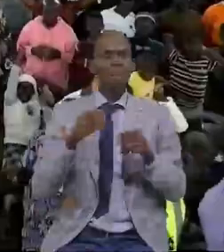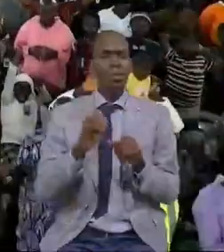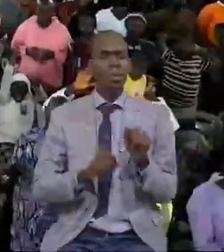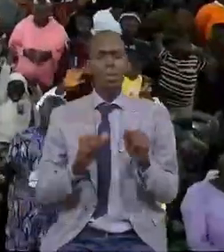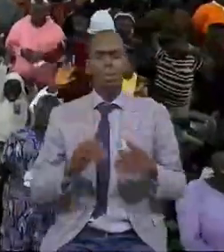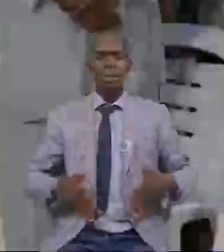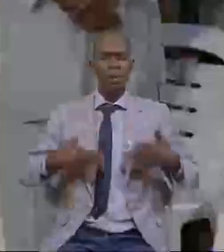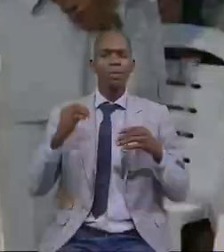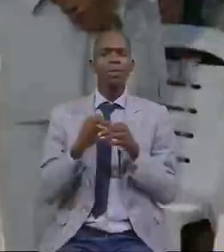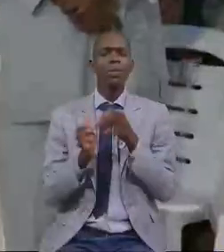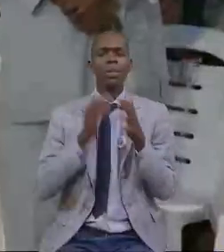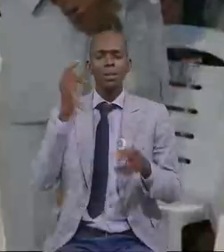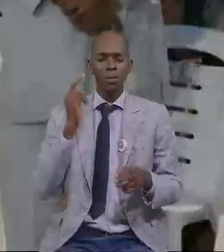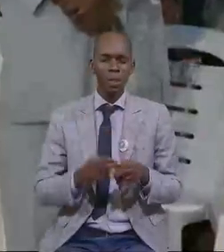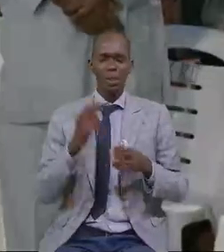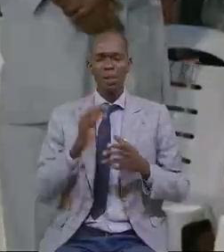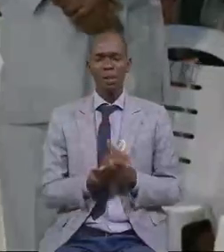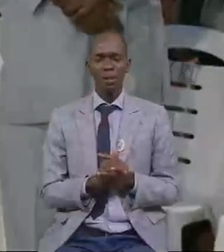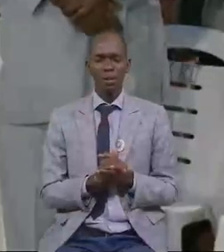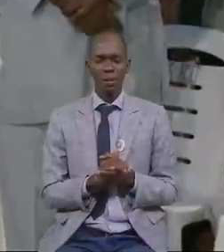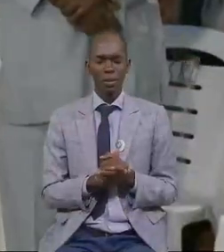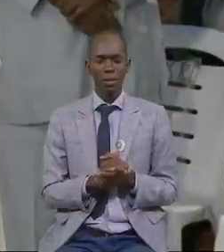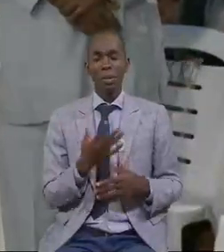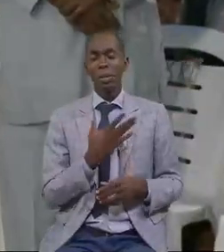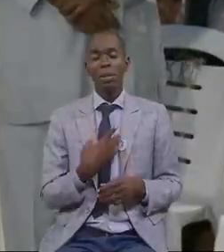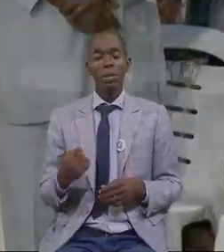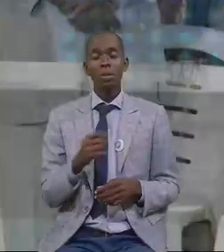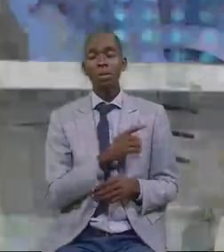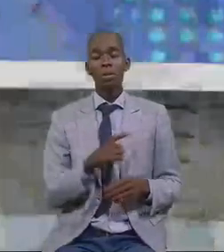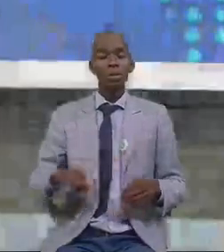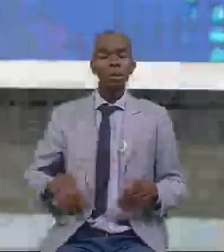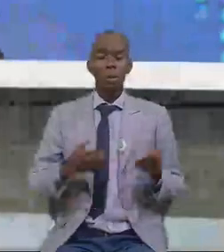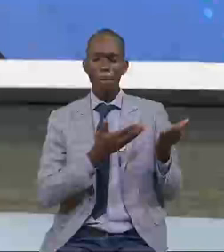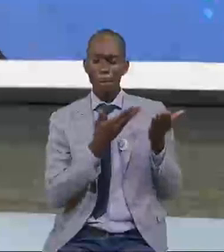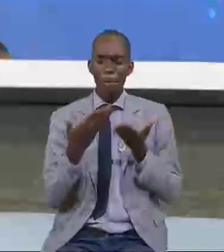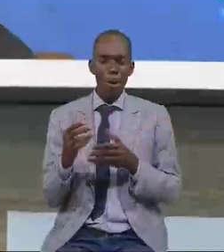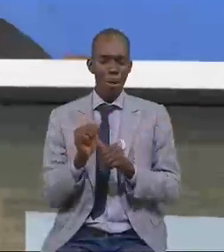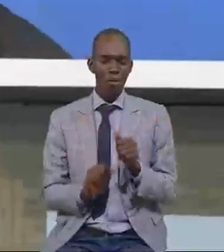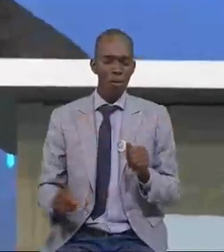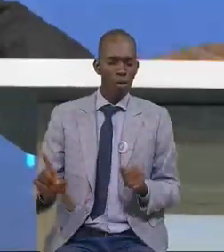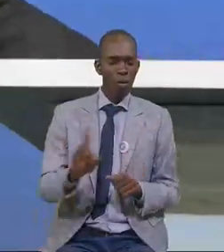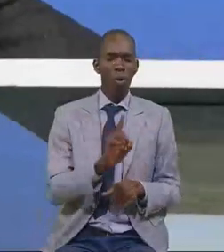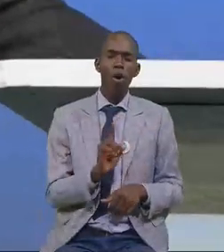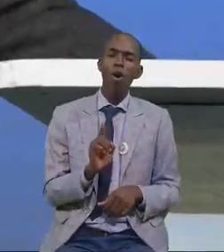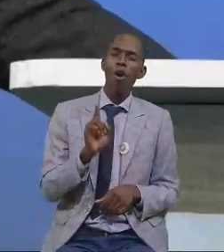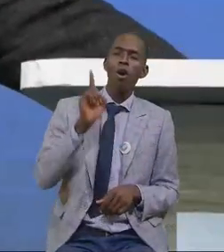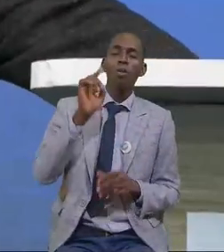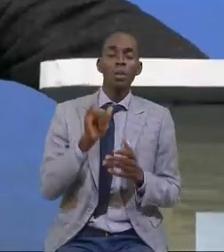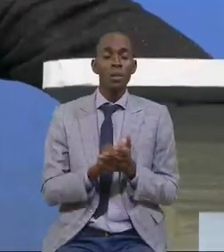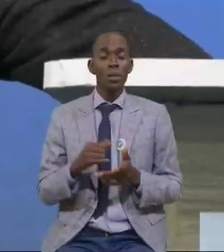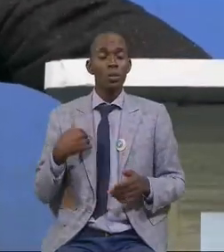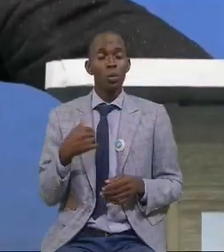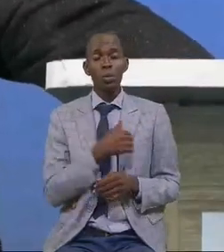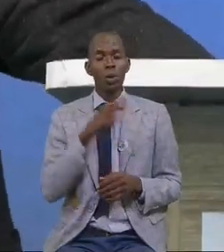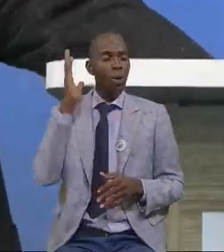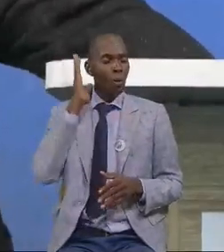règne dans chaque vie au nom de Jésus-Christ. Seigneur, élève tout le monde pour que